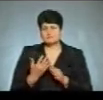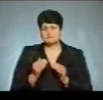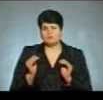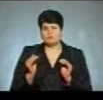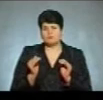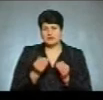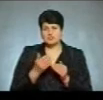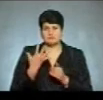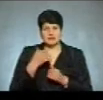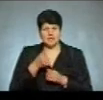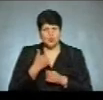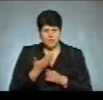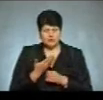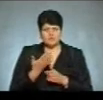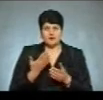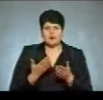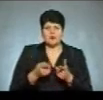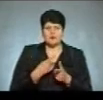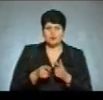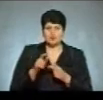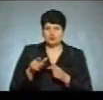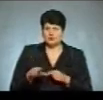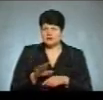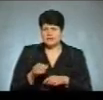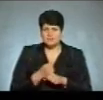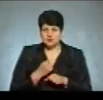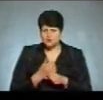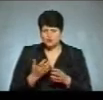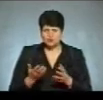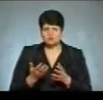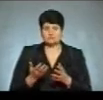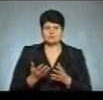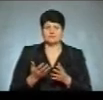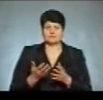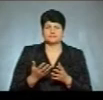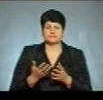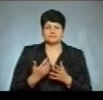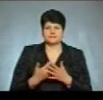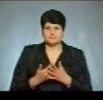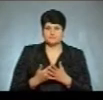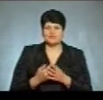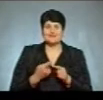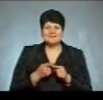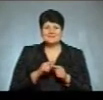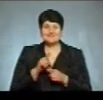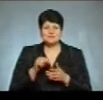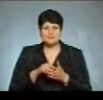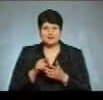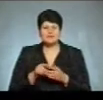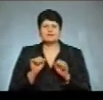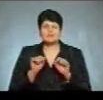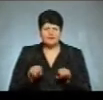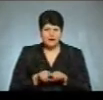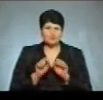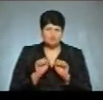5 років. Також, якщо люди не працюють, працездатного віку і так далі. Але такі питання також можна